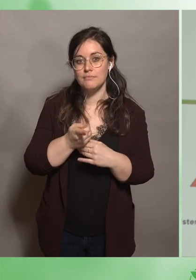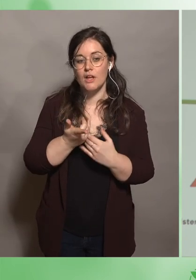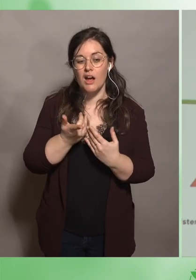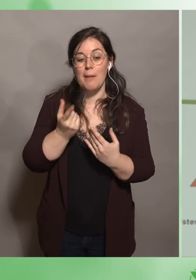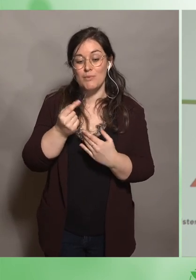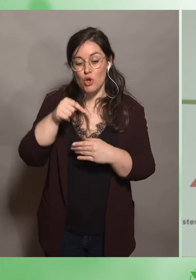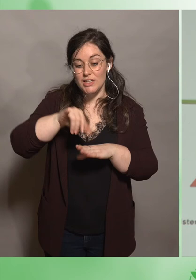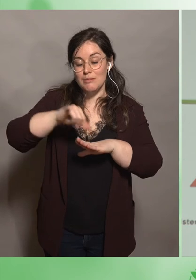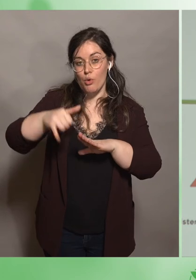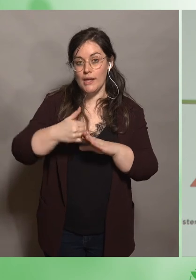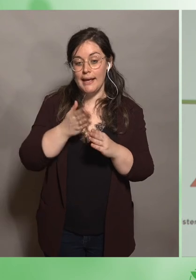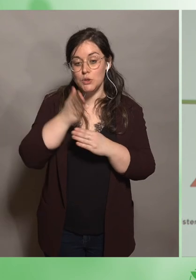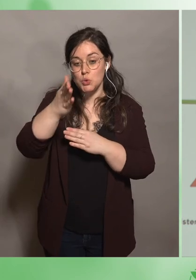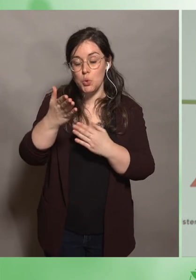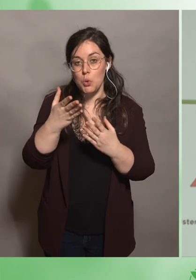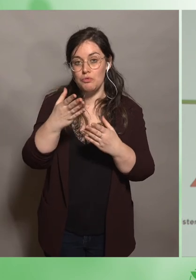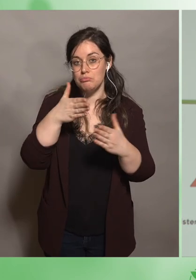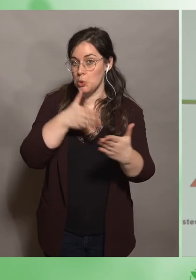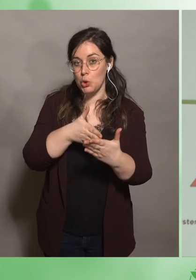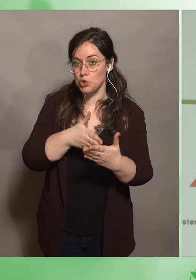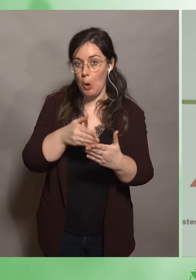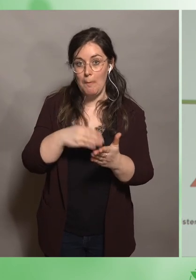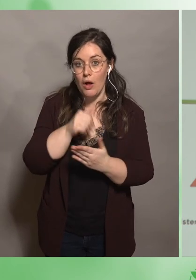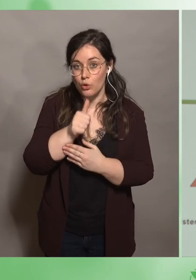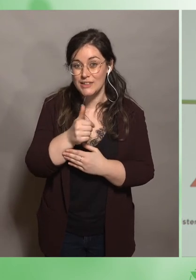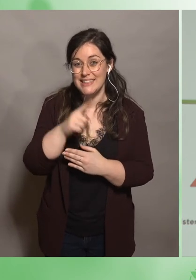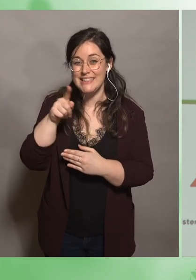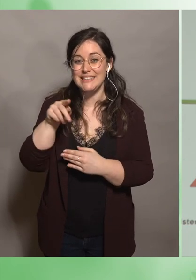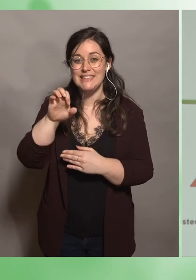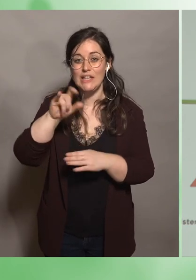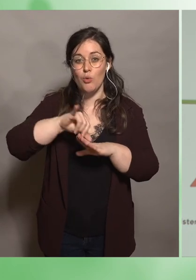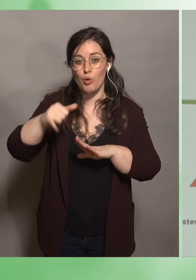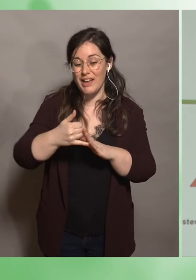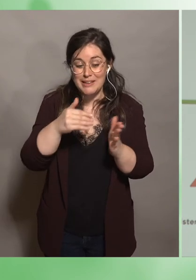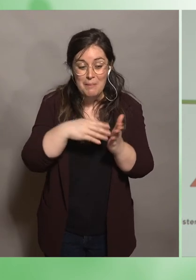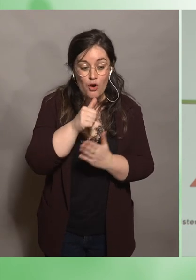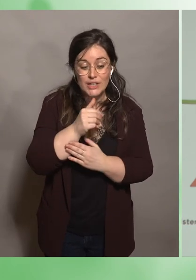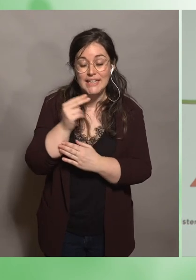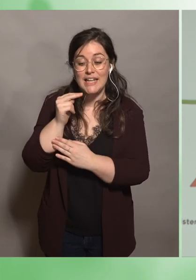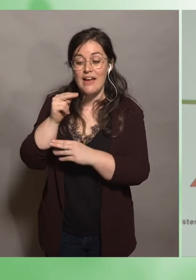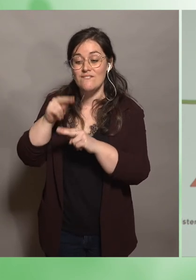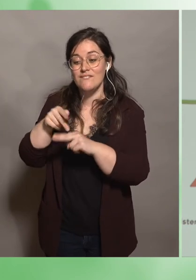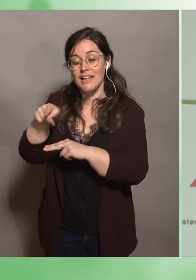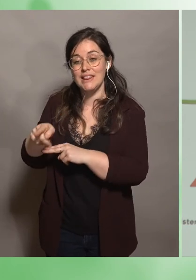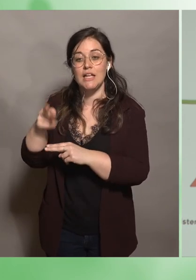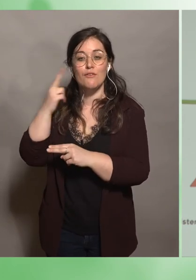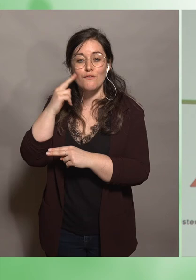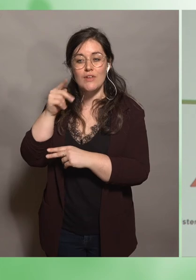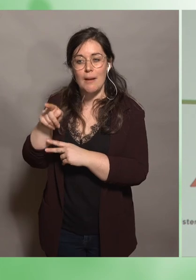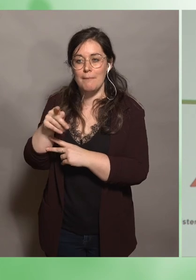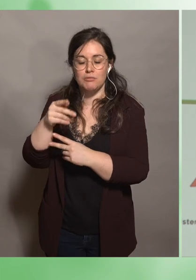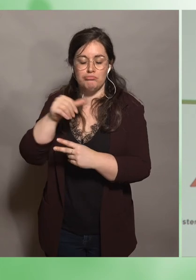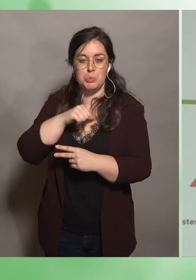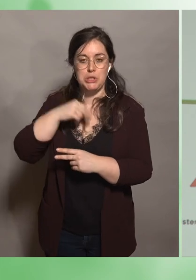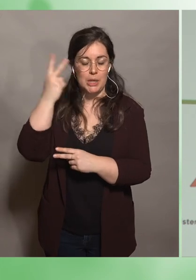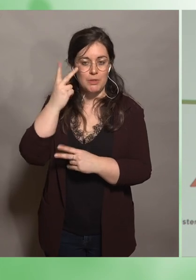sein sollte. Und Zero Project wird es nicht brauchen, wenn Unternehmer und Unternehmerinnen selbstverständlich Menschen mit